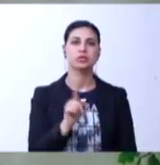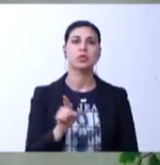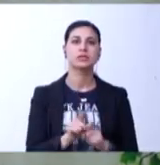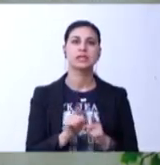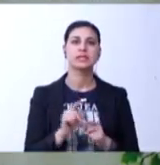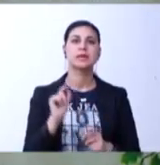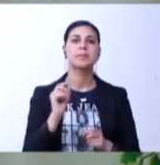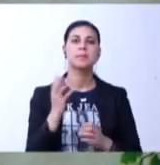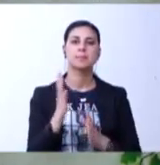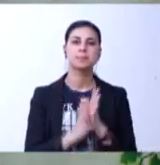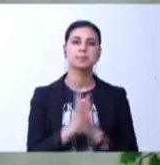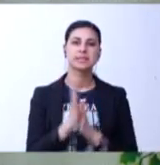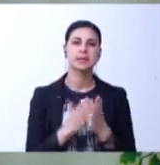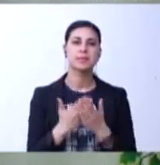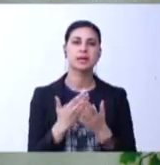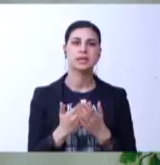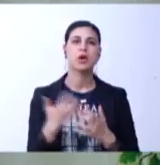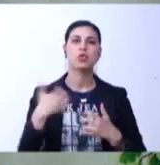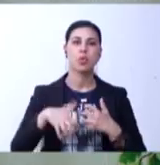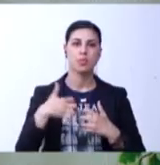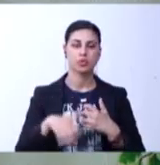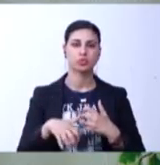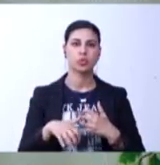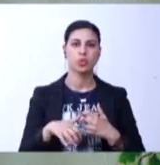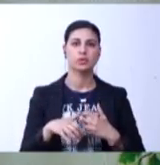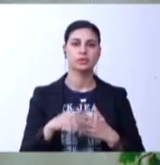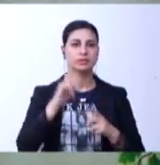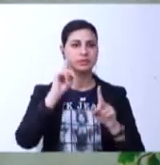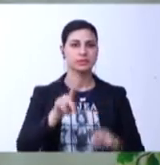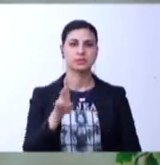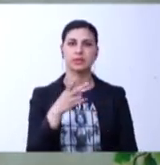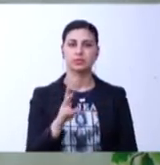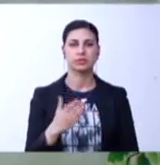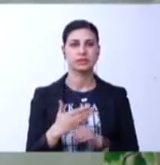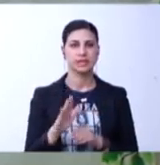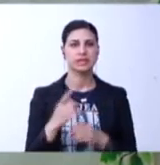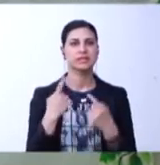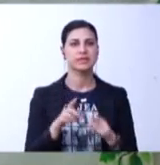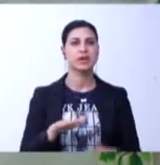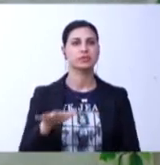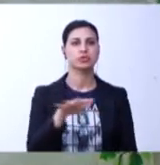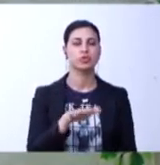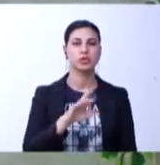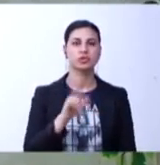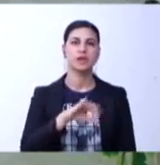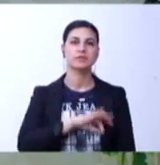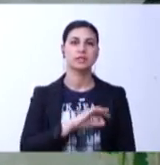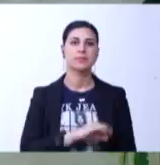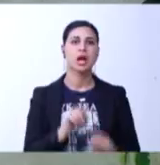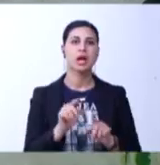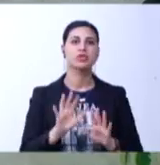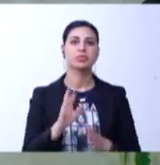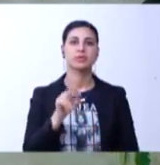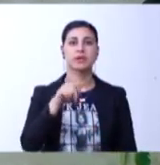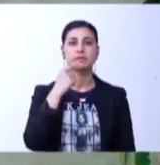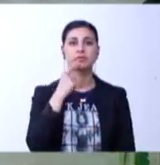ისეთი მცენარეული პროდუქტები, როგორიც არის კომბოსტო, ანუ ავტოვებ კომბოსტოს არასდროს სხვა ზონაში და ვისარგებლებ აქაც შემთხვევით